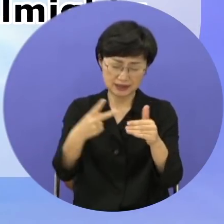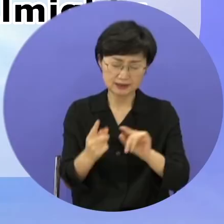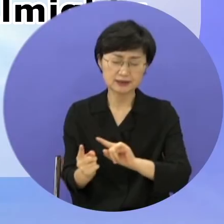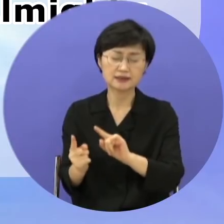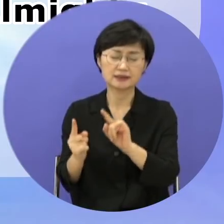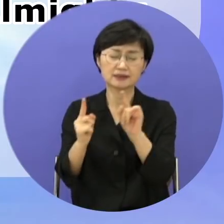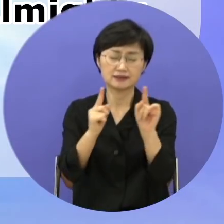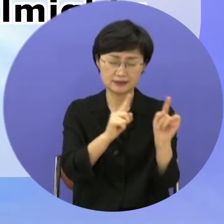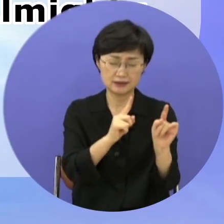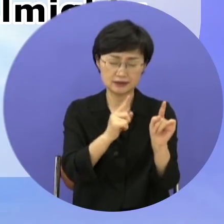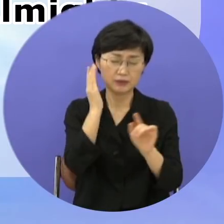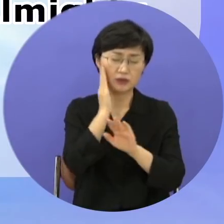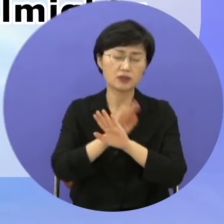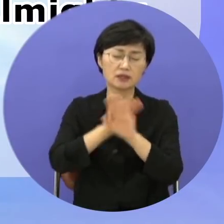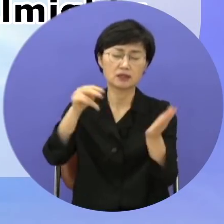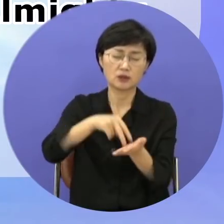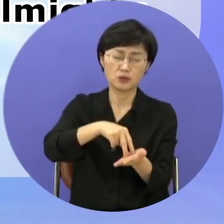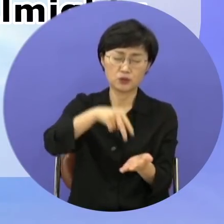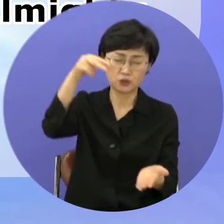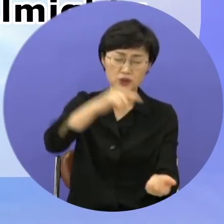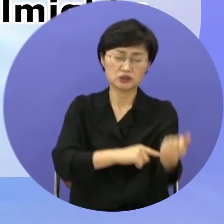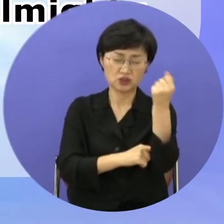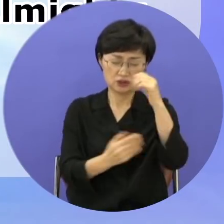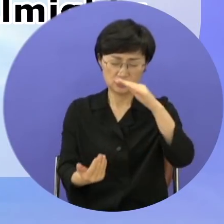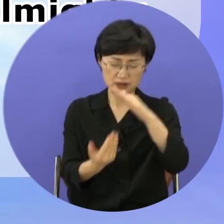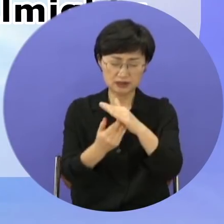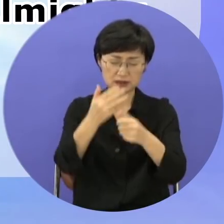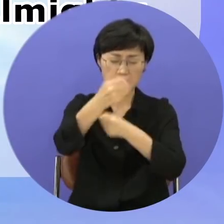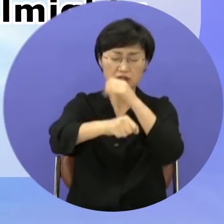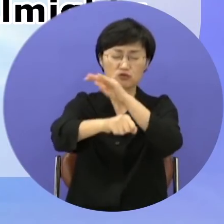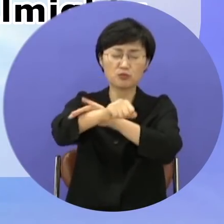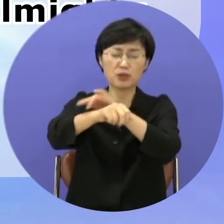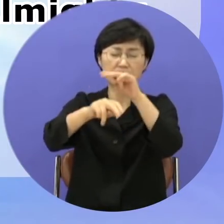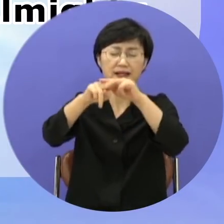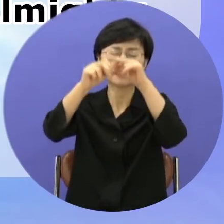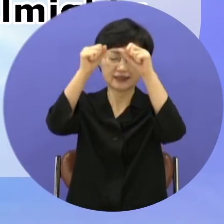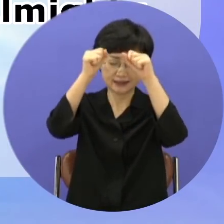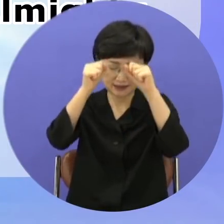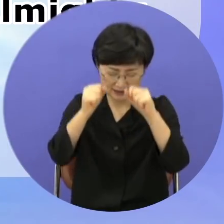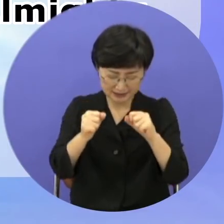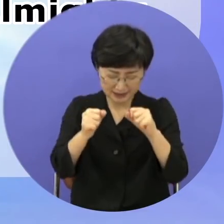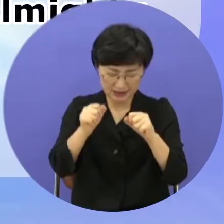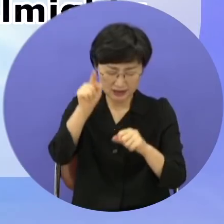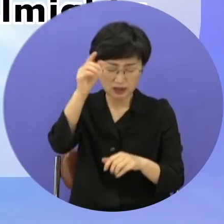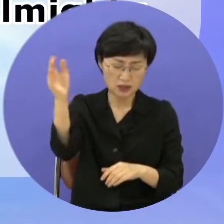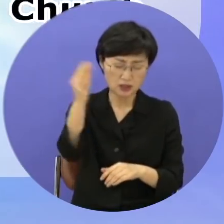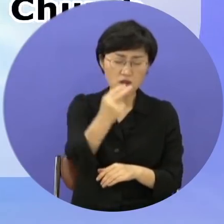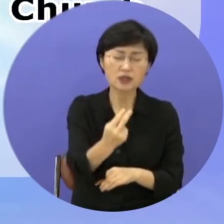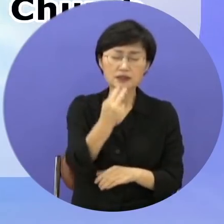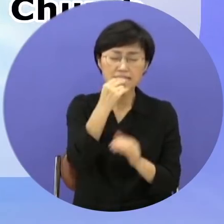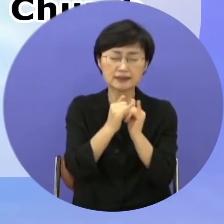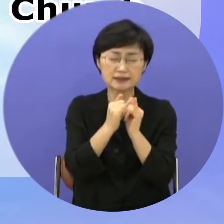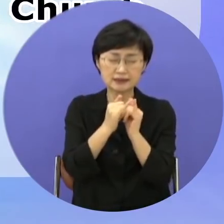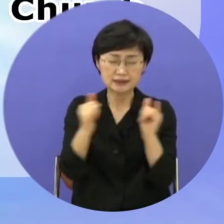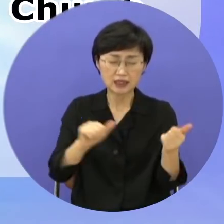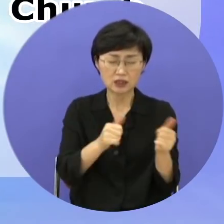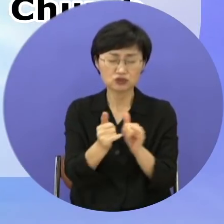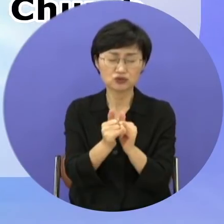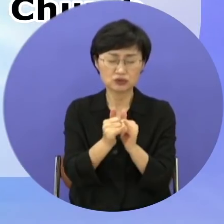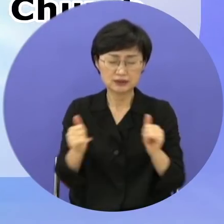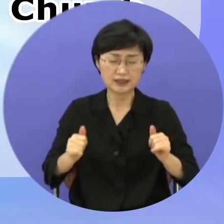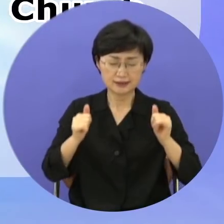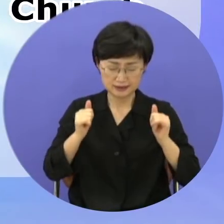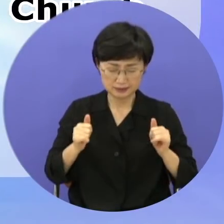자 가운데서 다시 살아나시며 하늘에 오르사 전능하신 하나님 우편에 앉아 계시다가